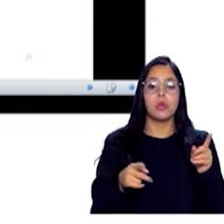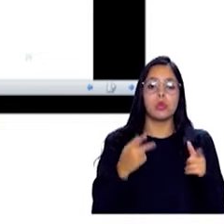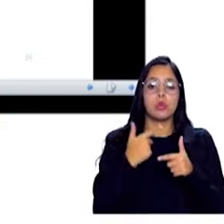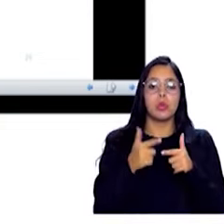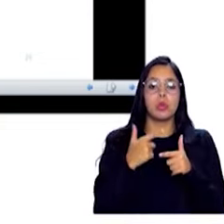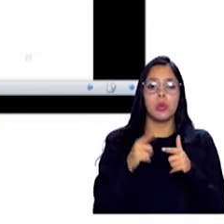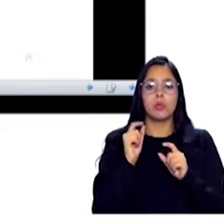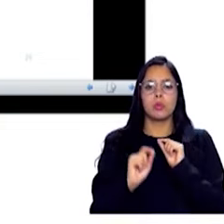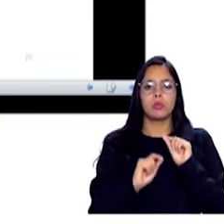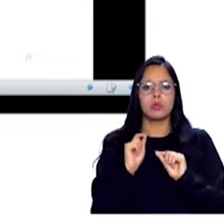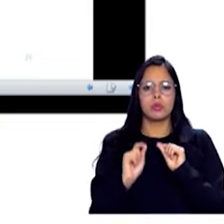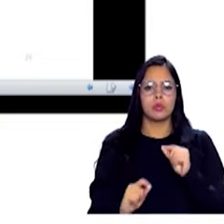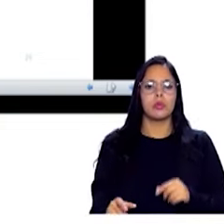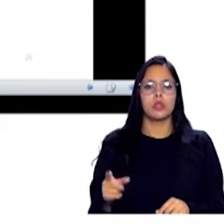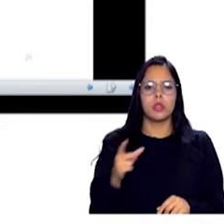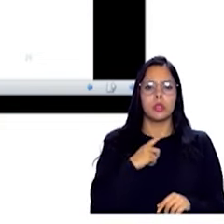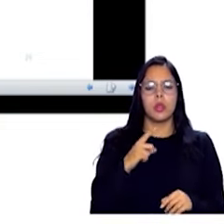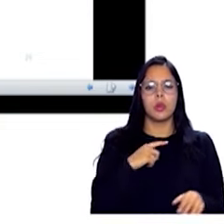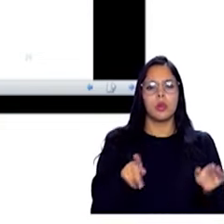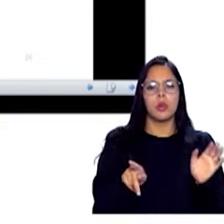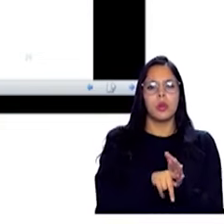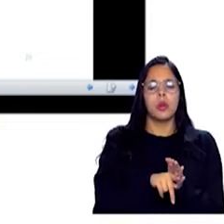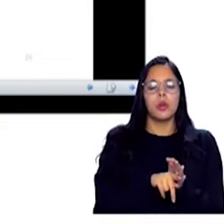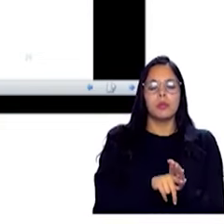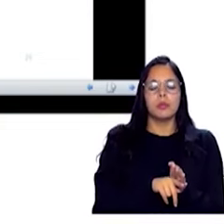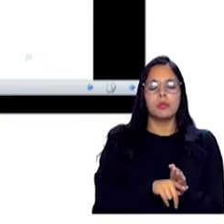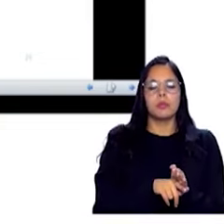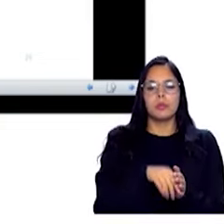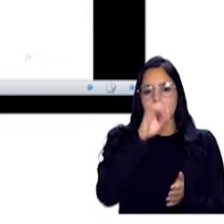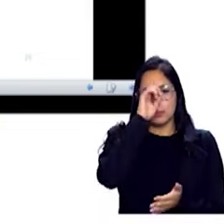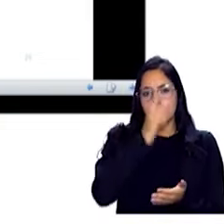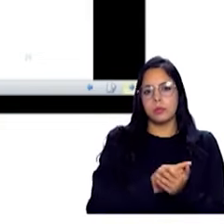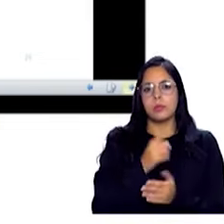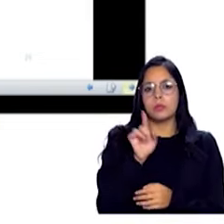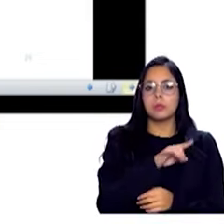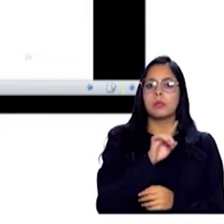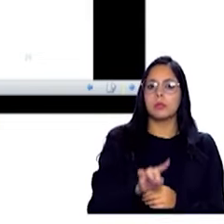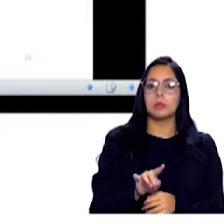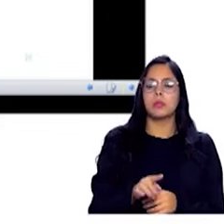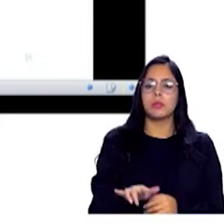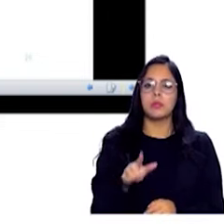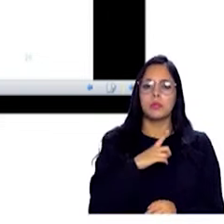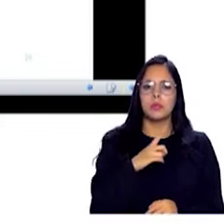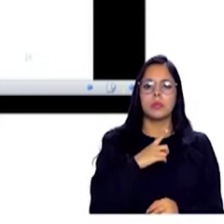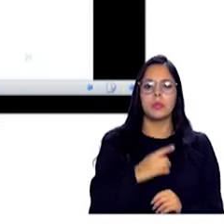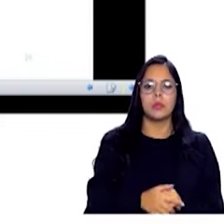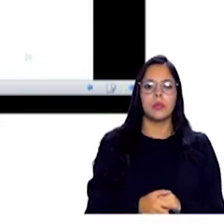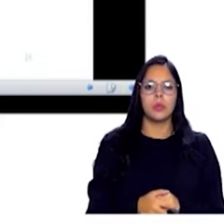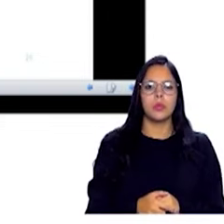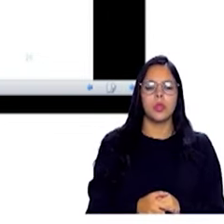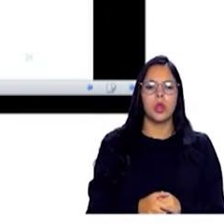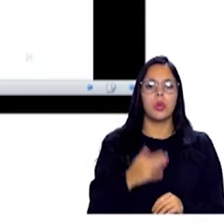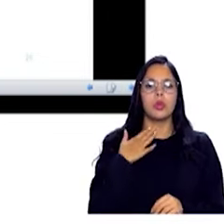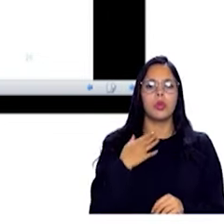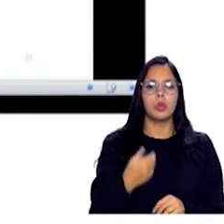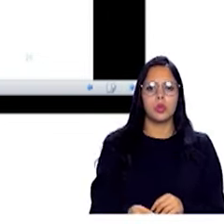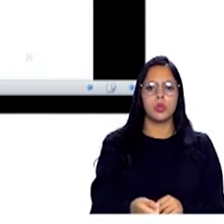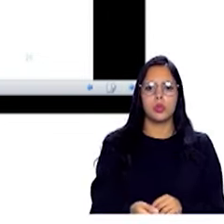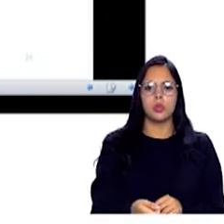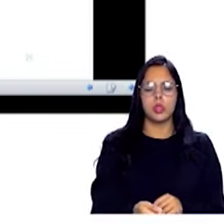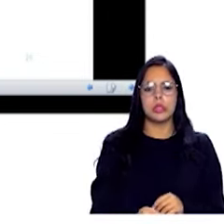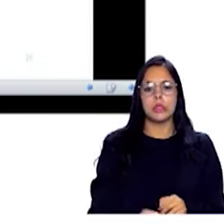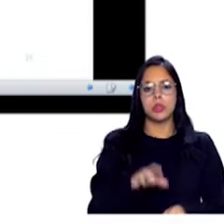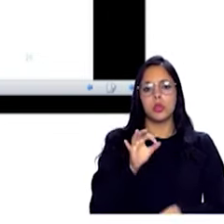cassazione e emesso in assenza di contraddittorio e da un Giudice monocratico veniamo all'ultima domanda in che